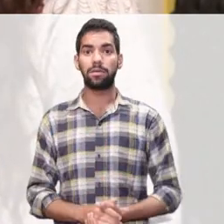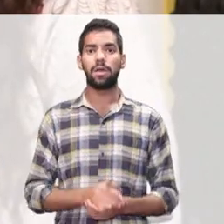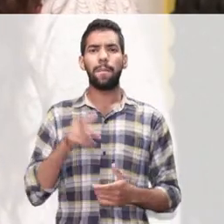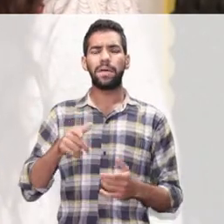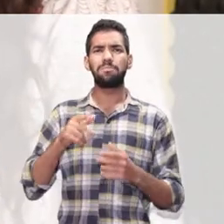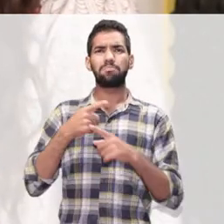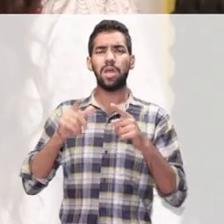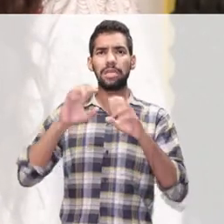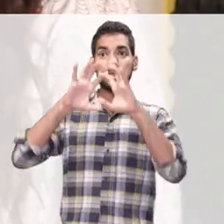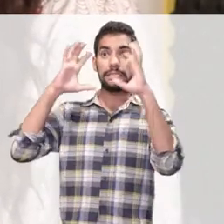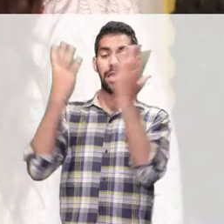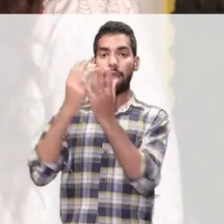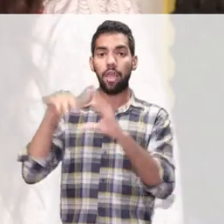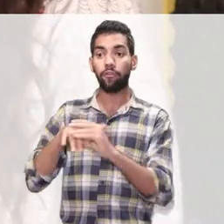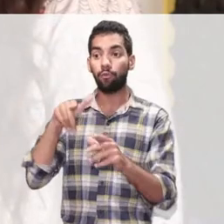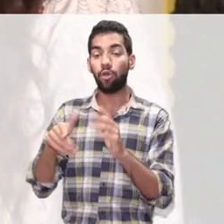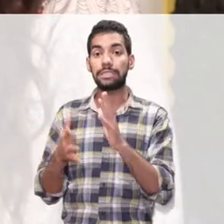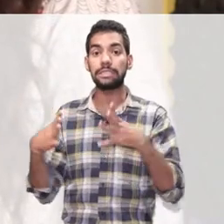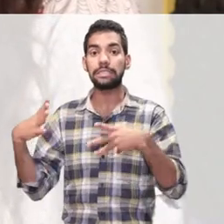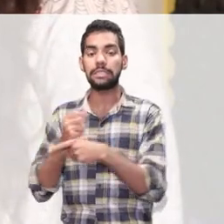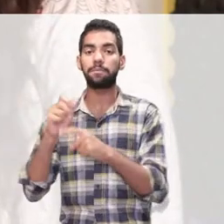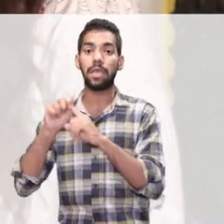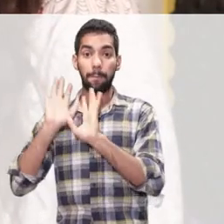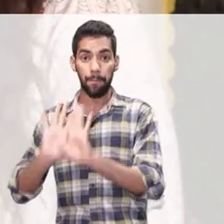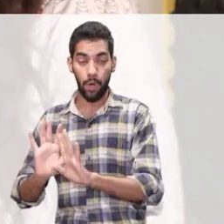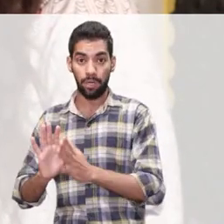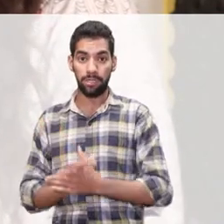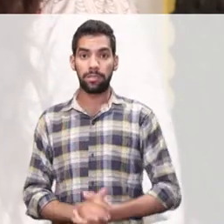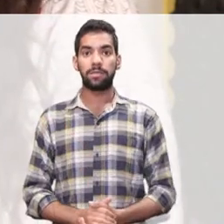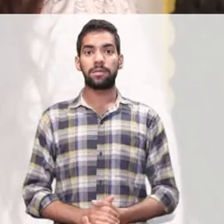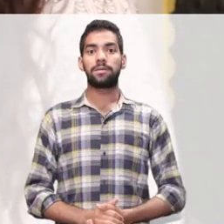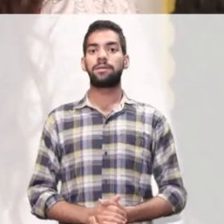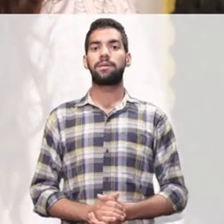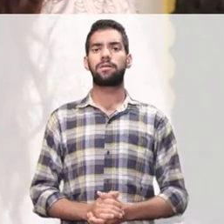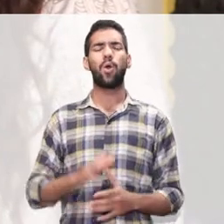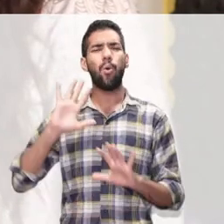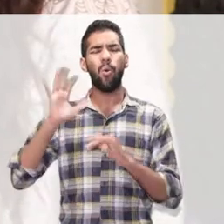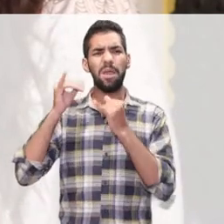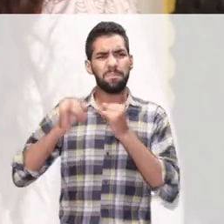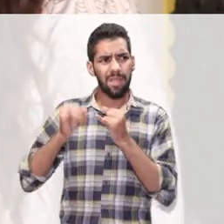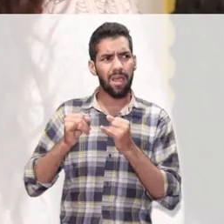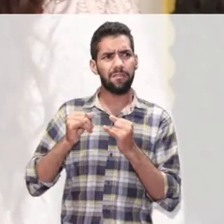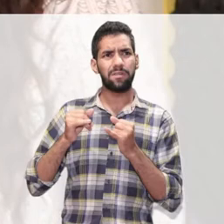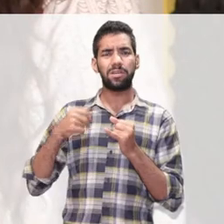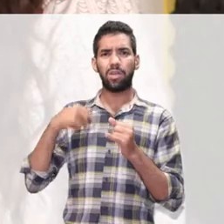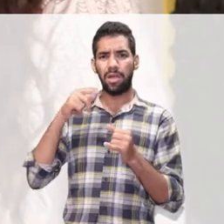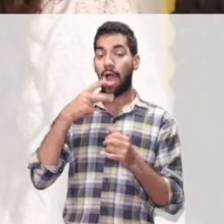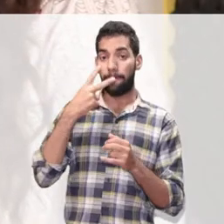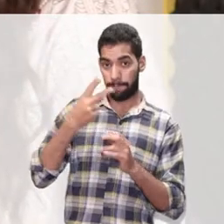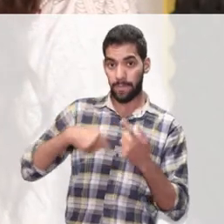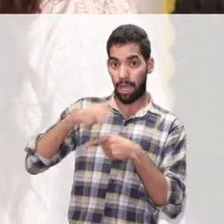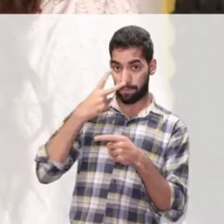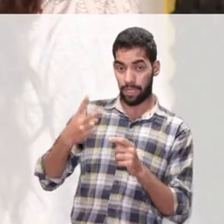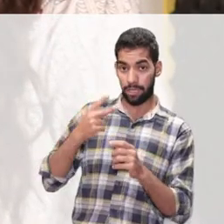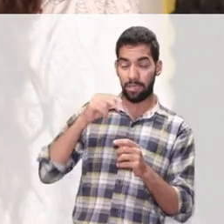MP3 MP3 MP3 जानवर यह आप देख रहें हैं